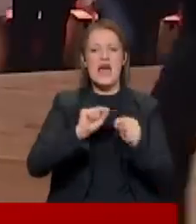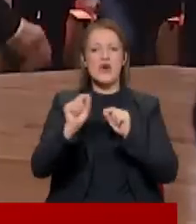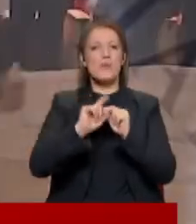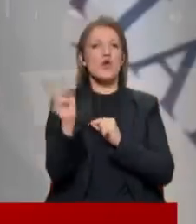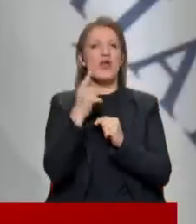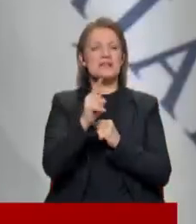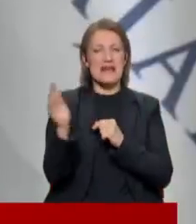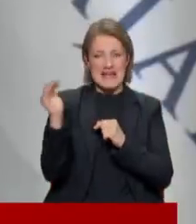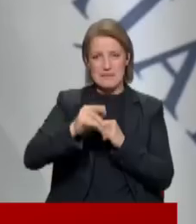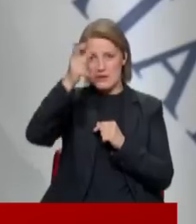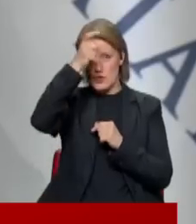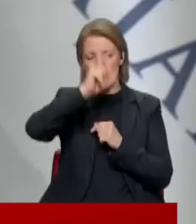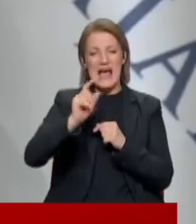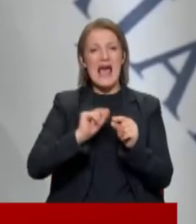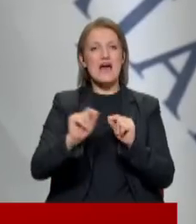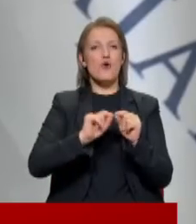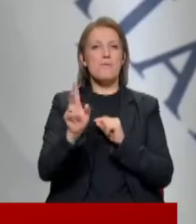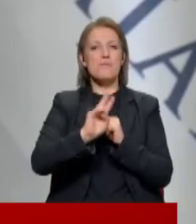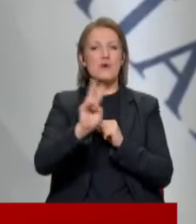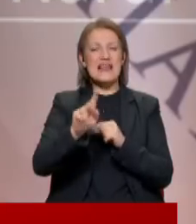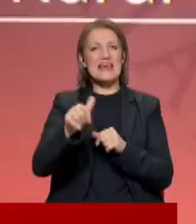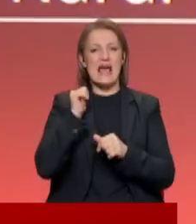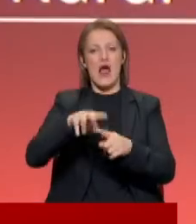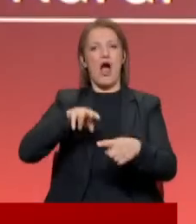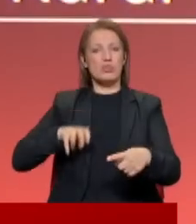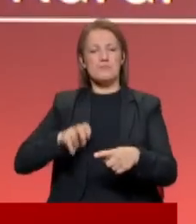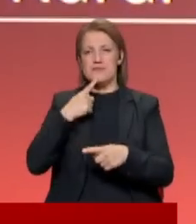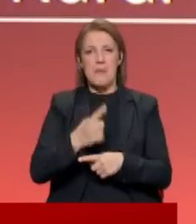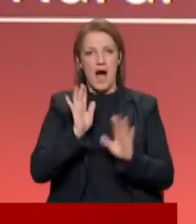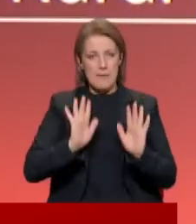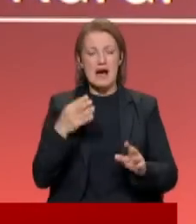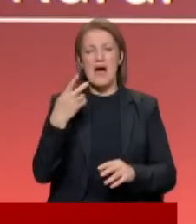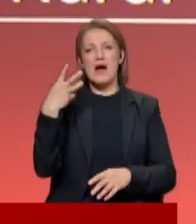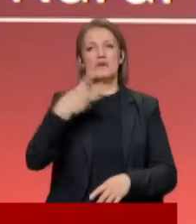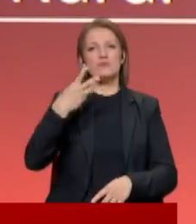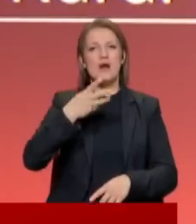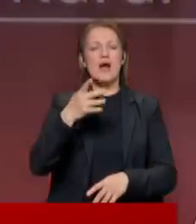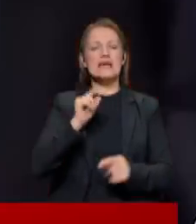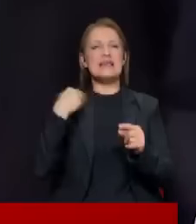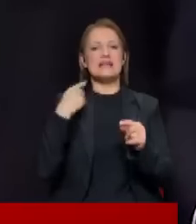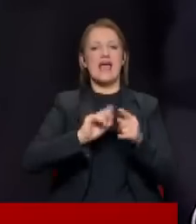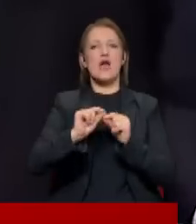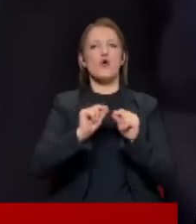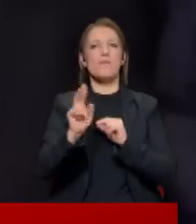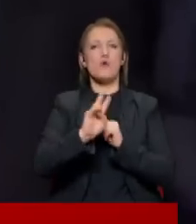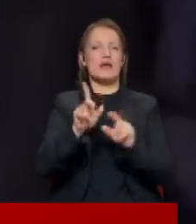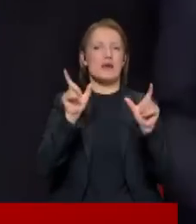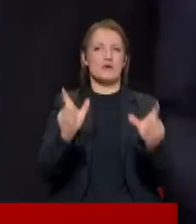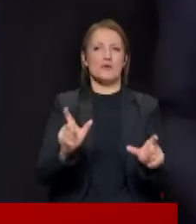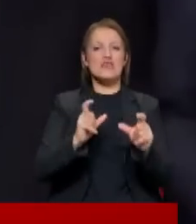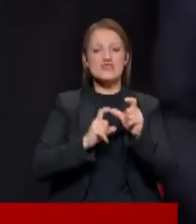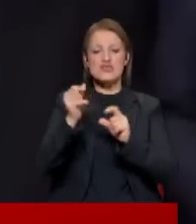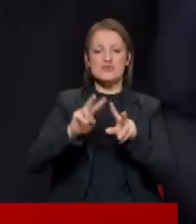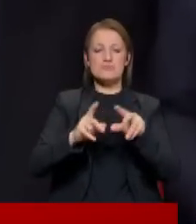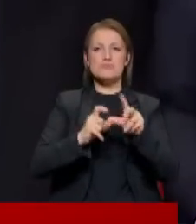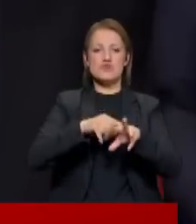yönetimine gelmesi Türkiye Ekonomi modelinden geri adım demek Ama Erdoğan yeni ekonomi modelini savundu Şimşek kabine de yer alacak